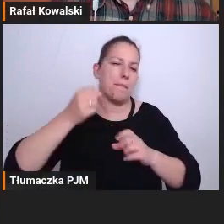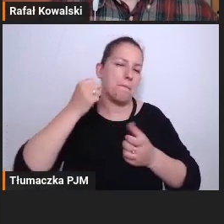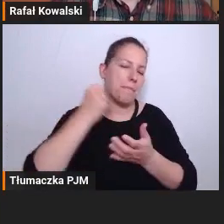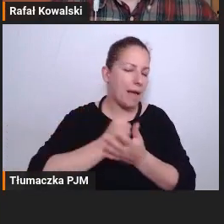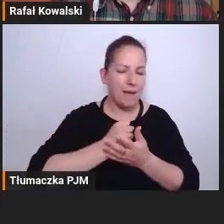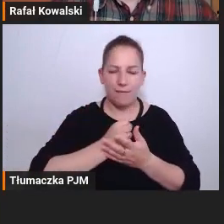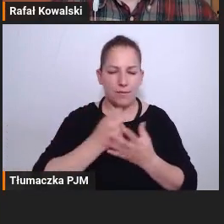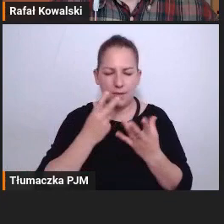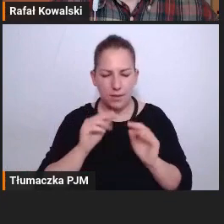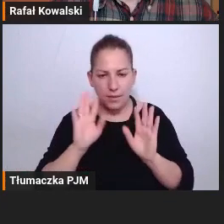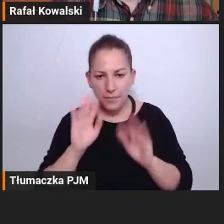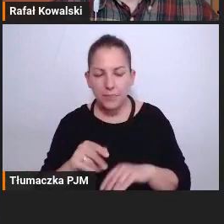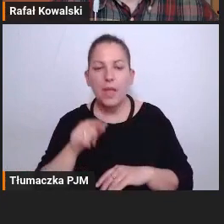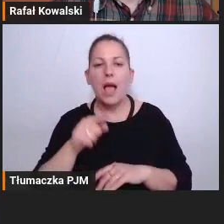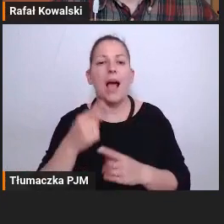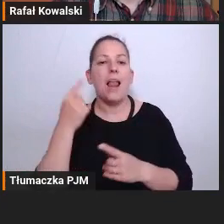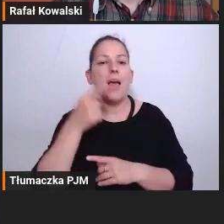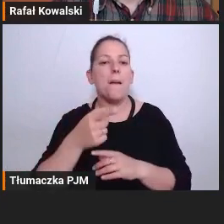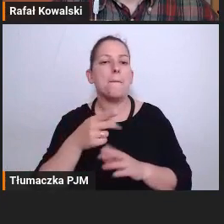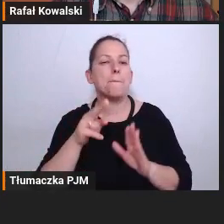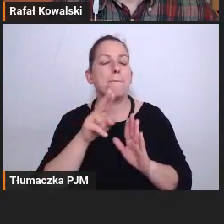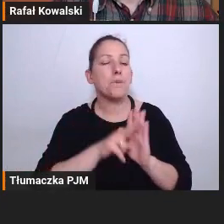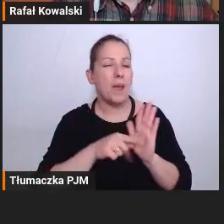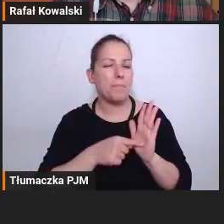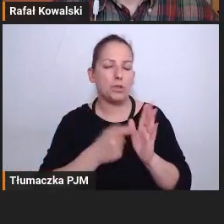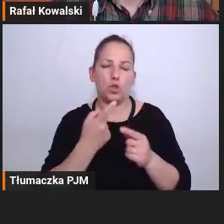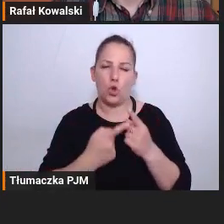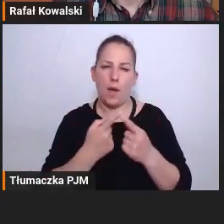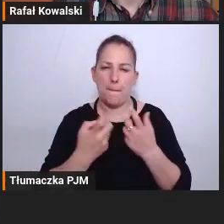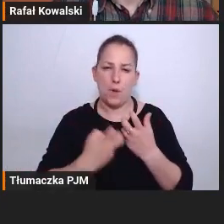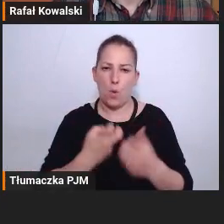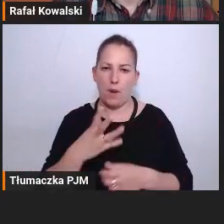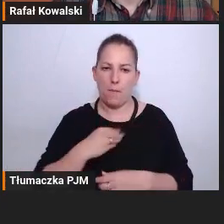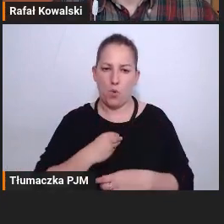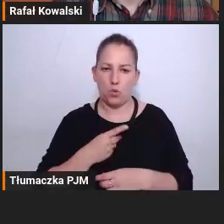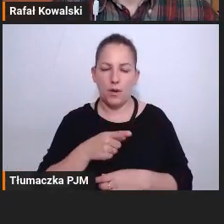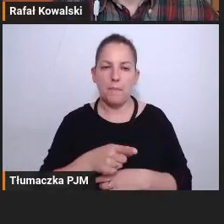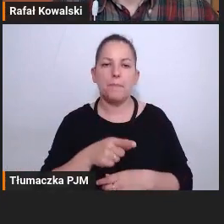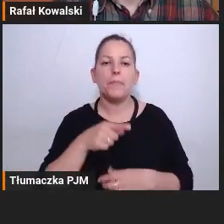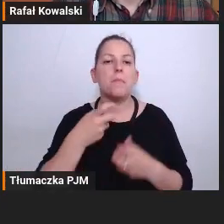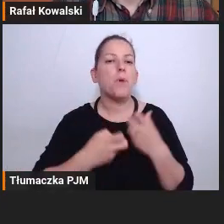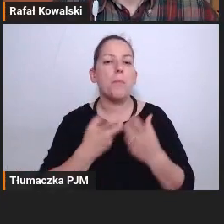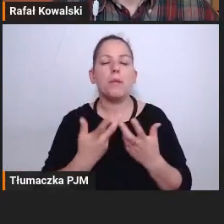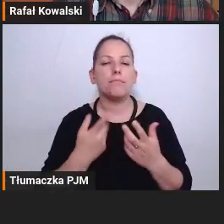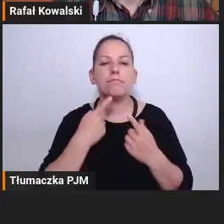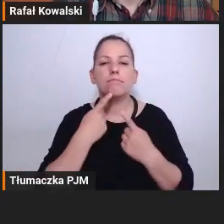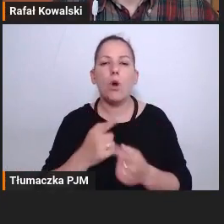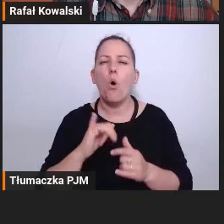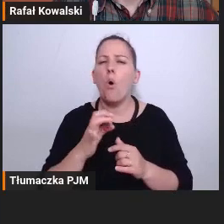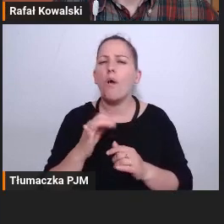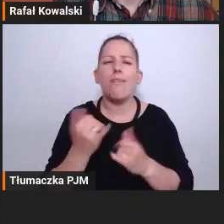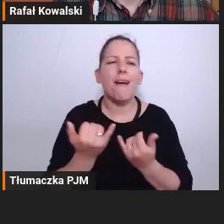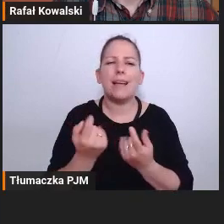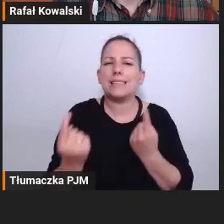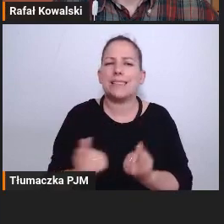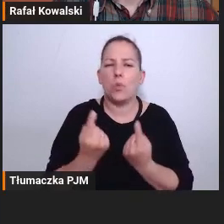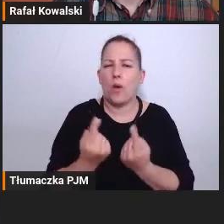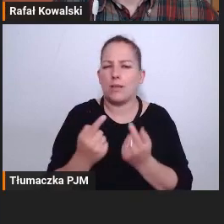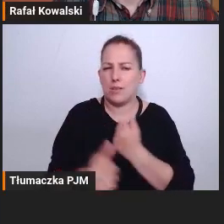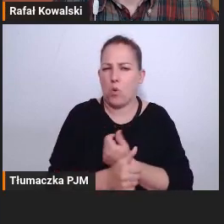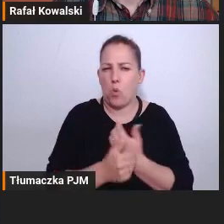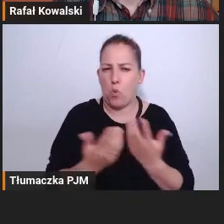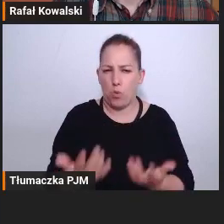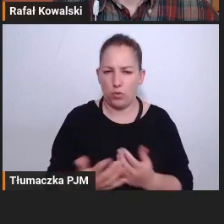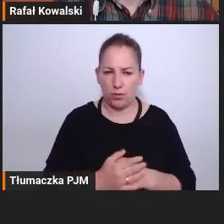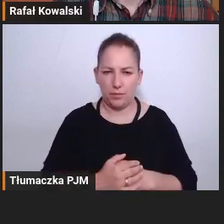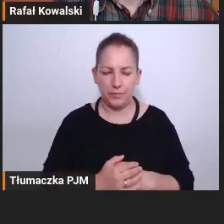ale wydaje się, że z tym przepisem może być problem, to znaczy, że może być rzeczywiście problem z tym, żeby ustalić, o jakie sytuacje dokładnie chodzi,